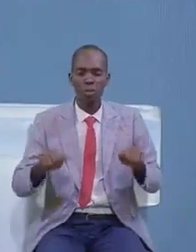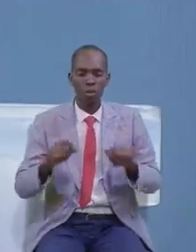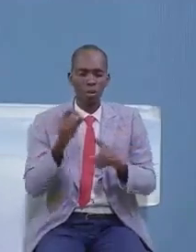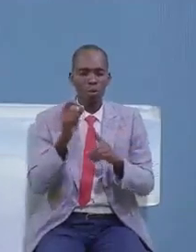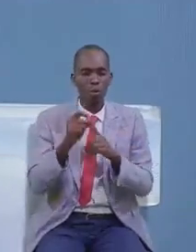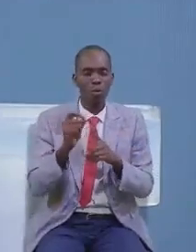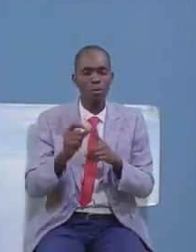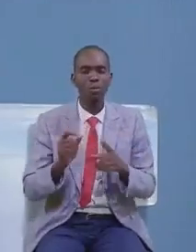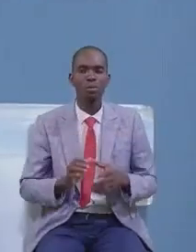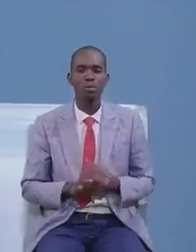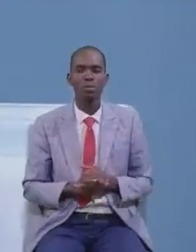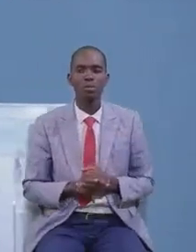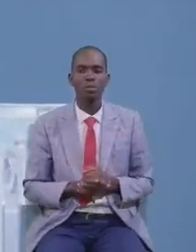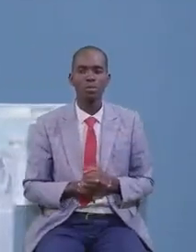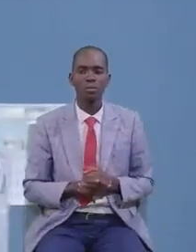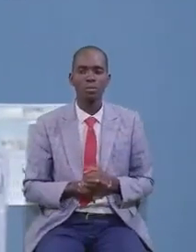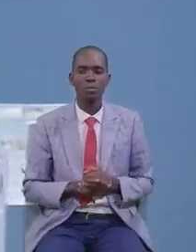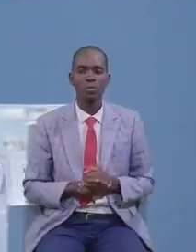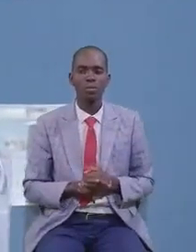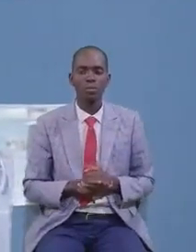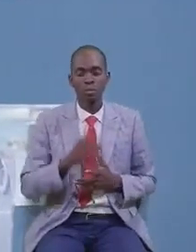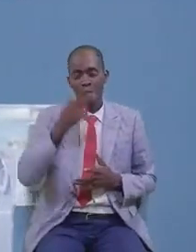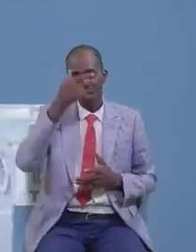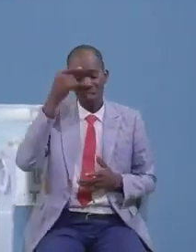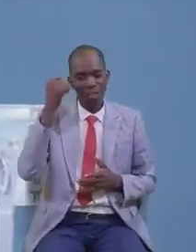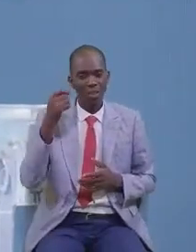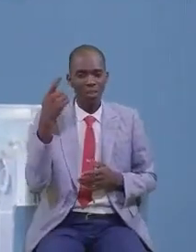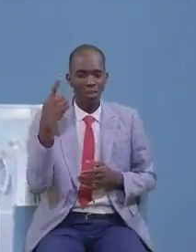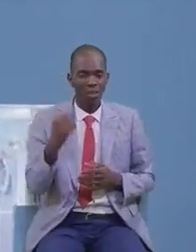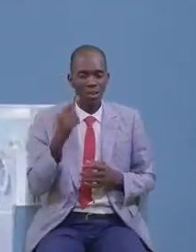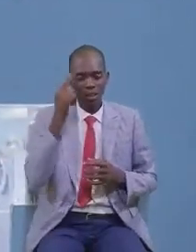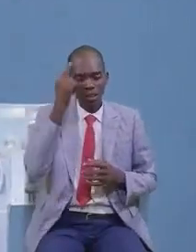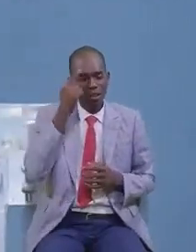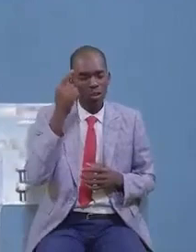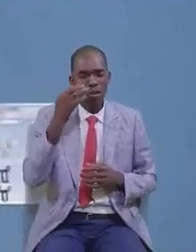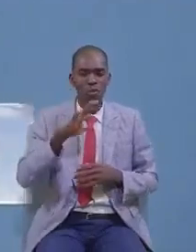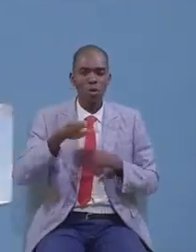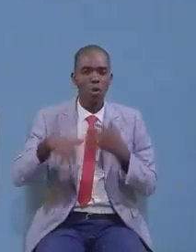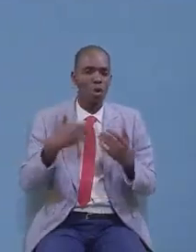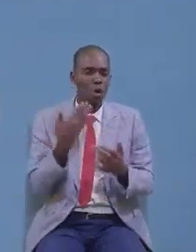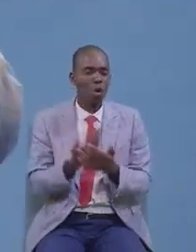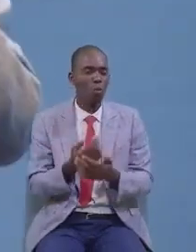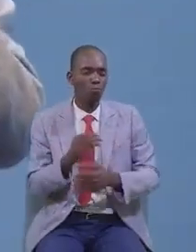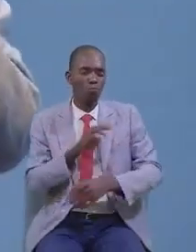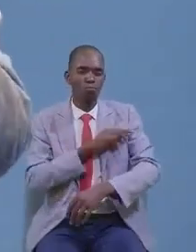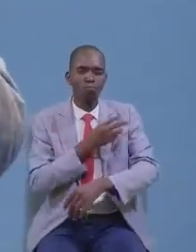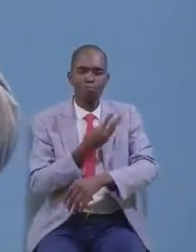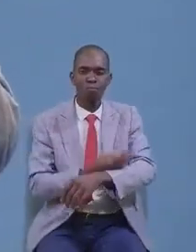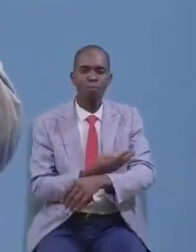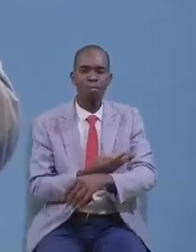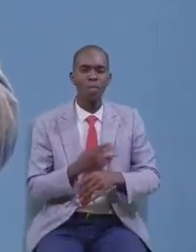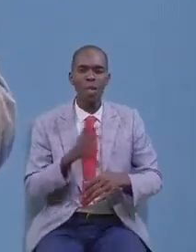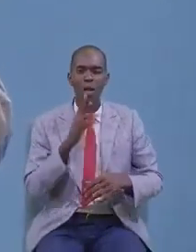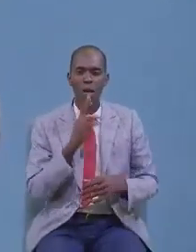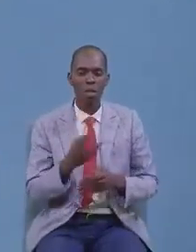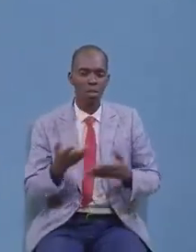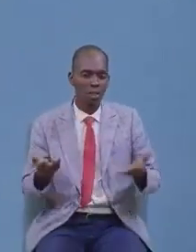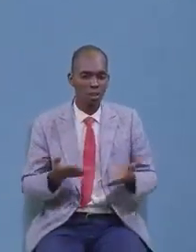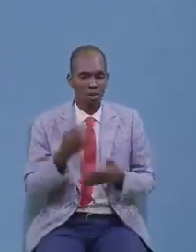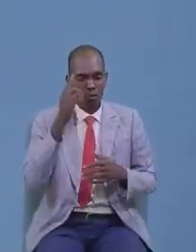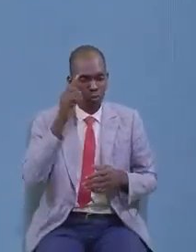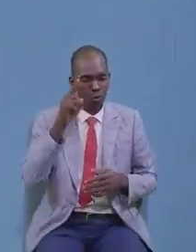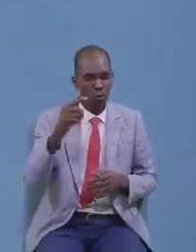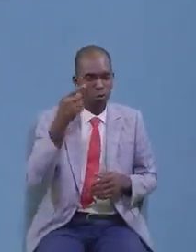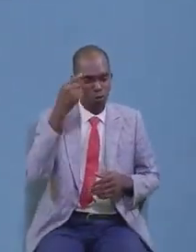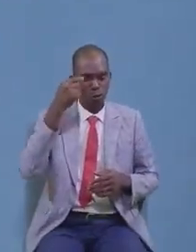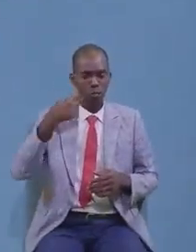నశింప చేయబడని వాక్యం. Because the thoughts of the Almighty, ఎందుకంటే సర్వశక్తిగల దేవుడు, for me and